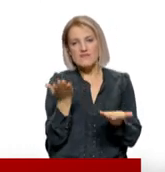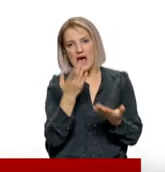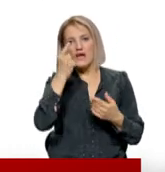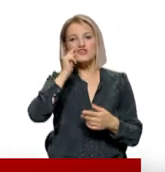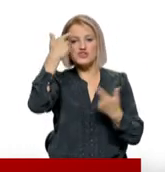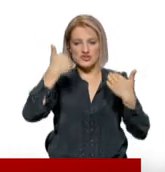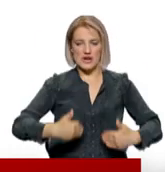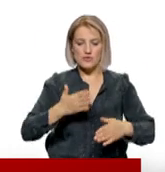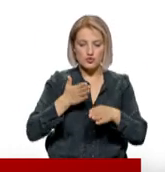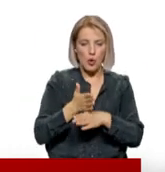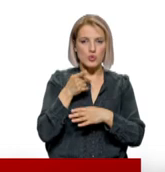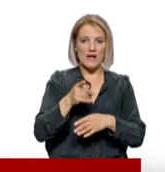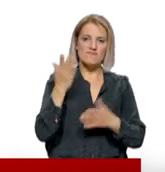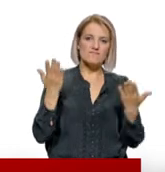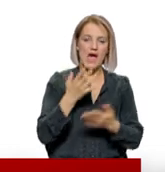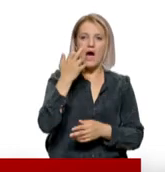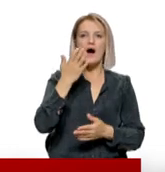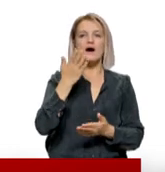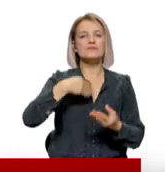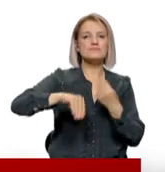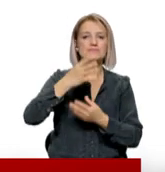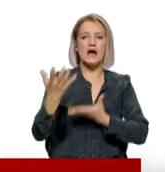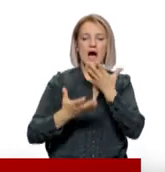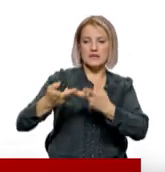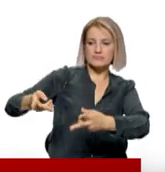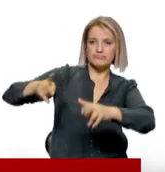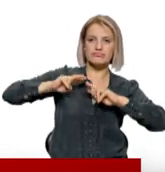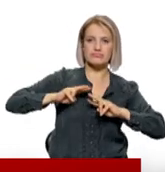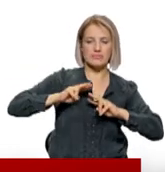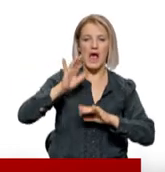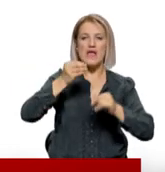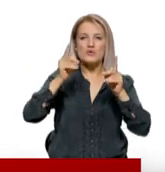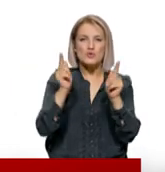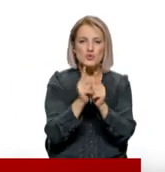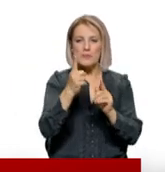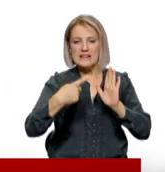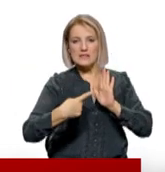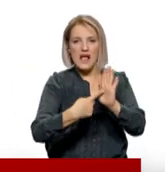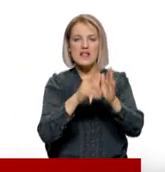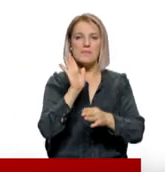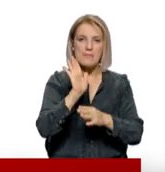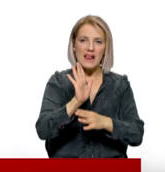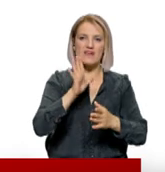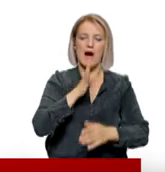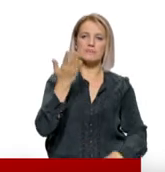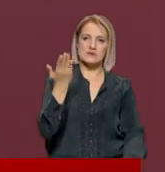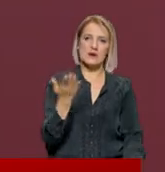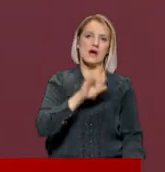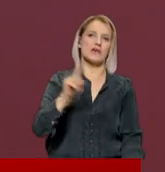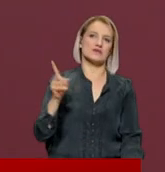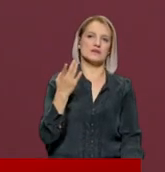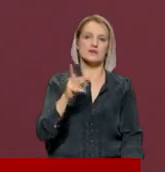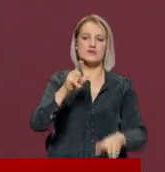veya tüzel kişiye doğrudan veya dolaylı olarak kaynak aktarıldığını dair en küçük bir delil ve belge var mıdır